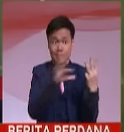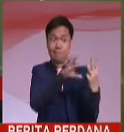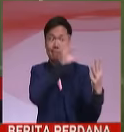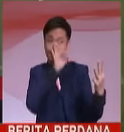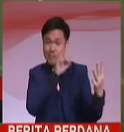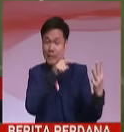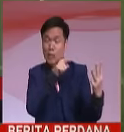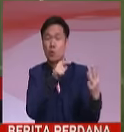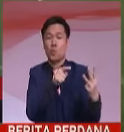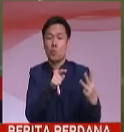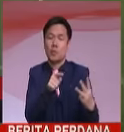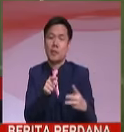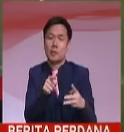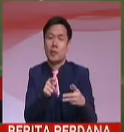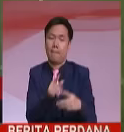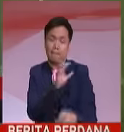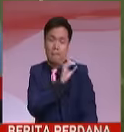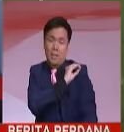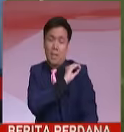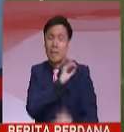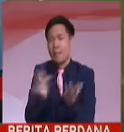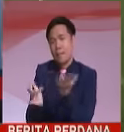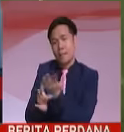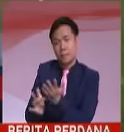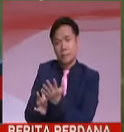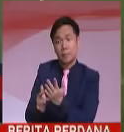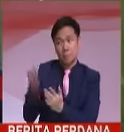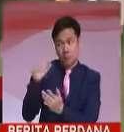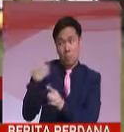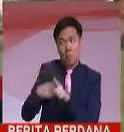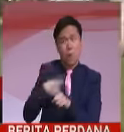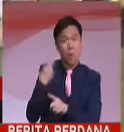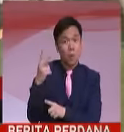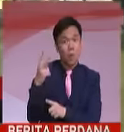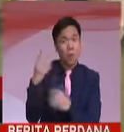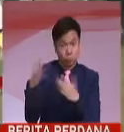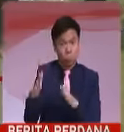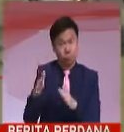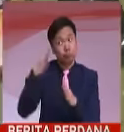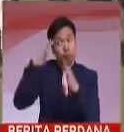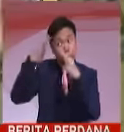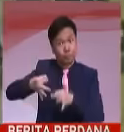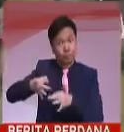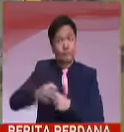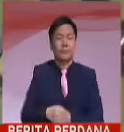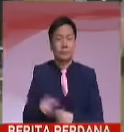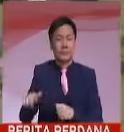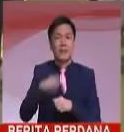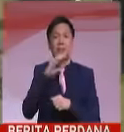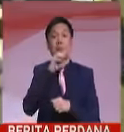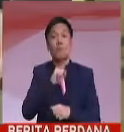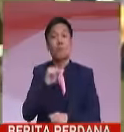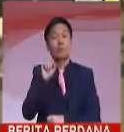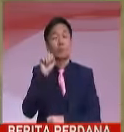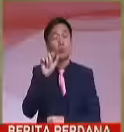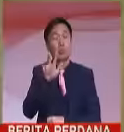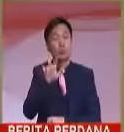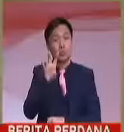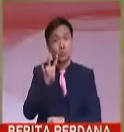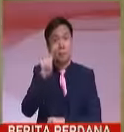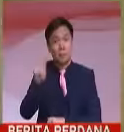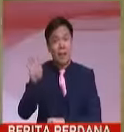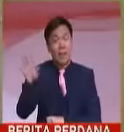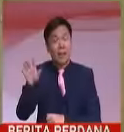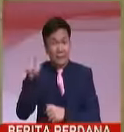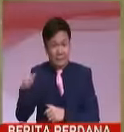banget teknik ke sebelumnya pertengahan bulan dan 12 Abdurrahman yang kini baru c74 tahun pernah